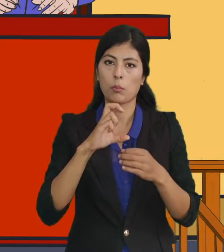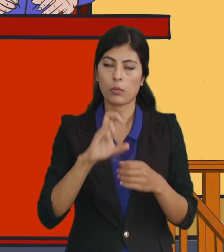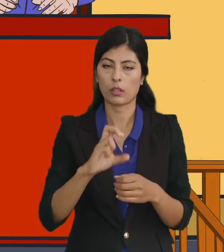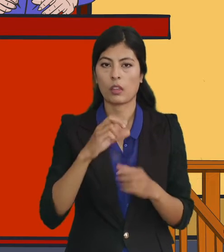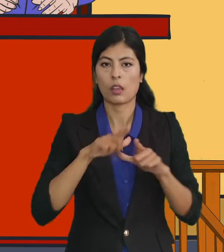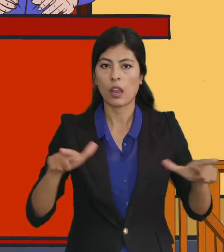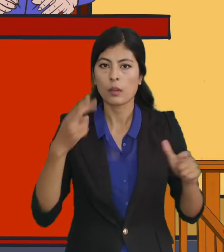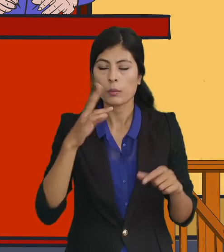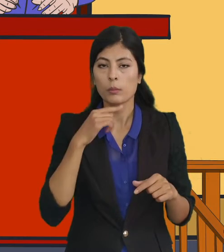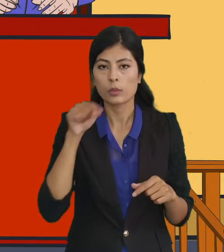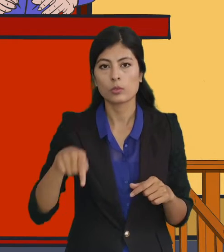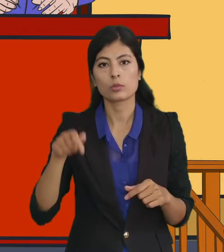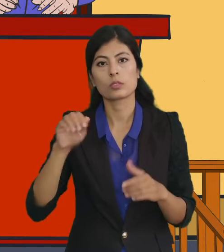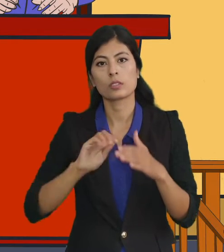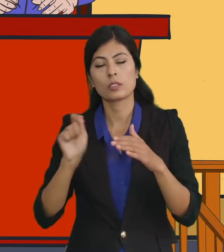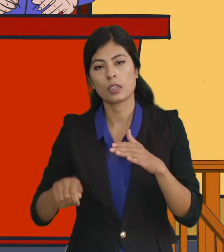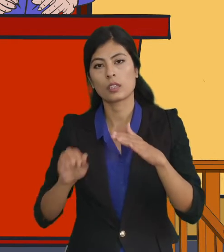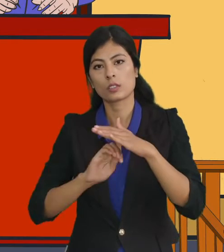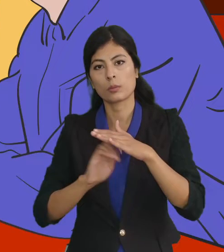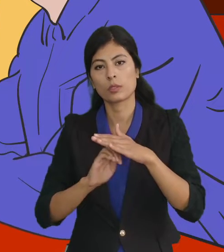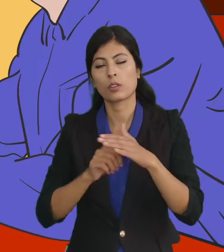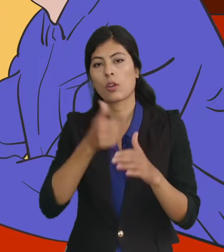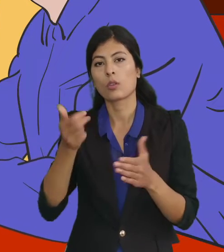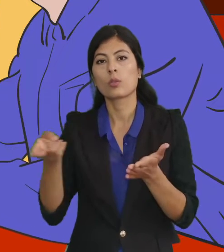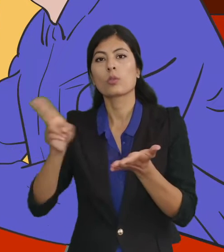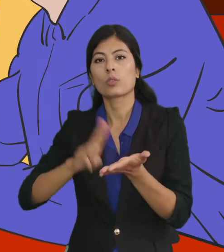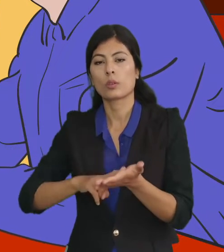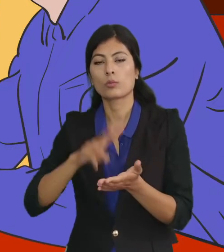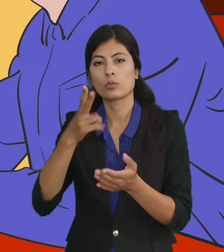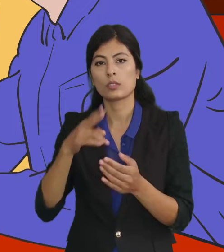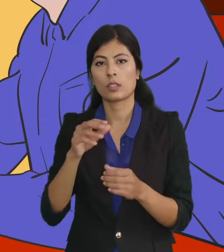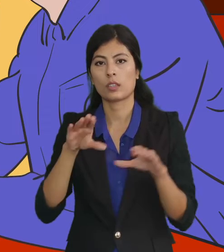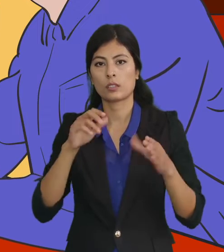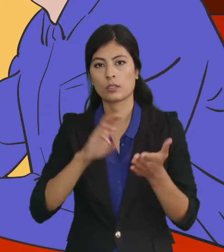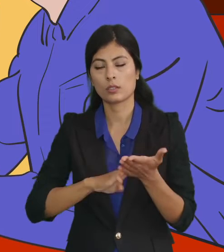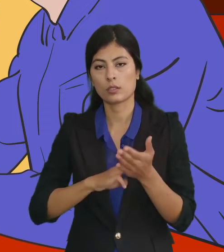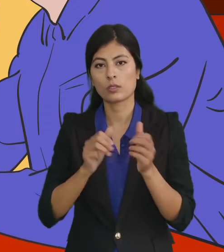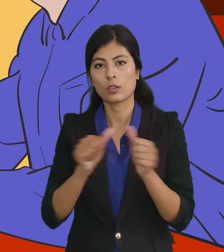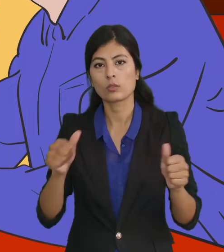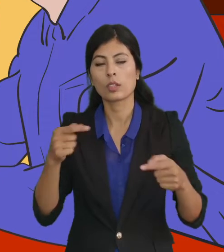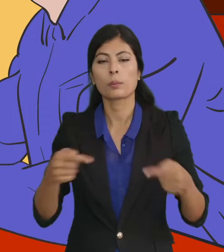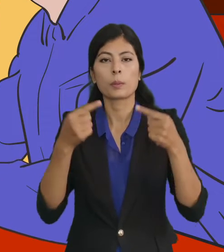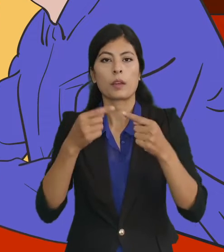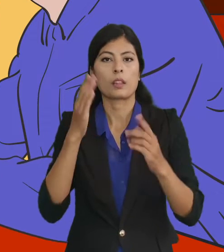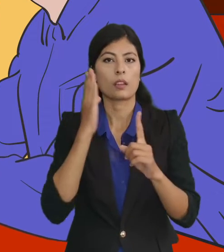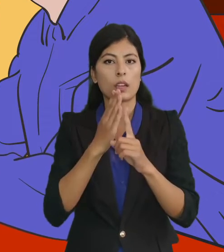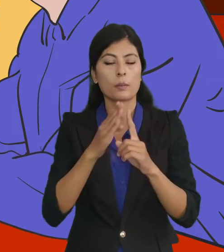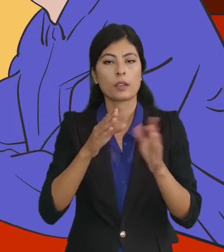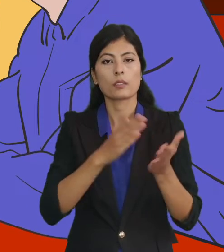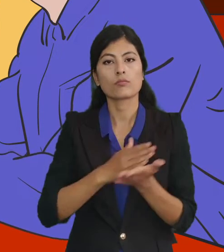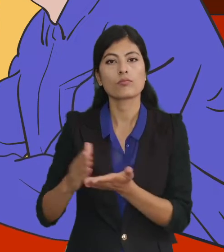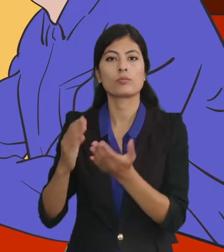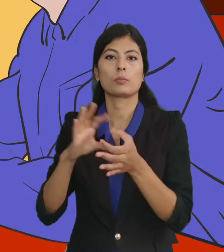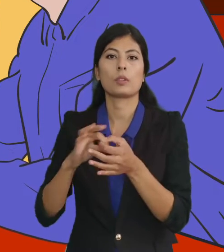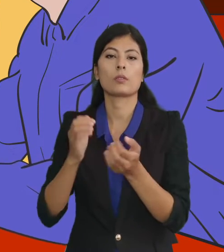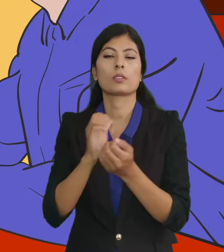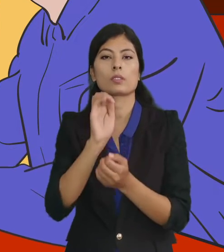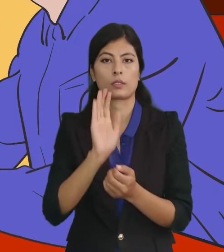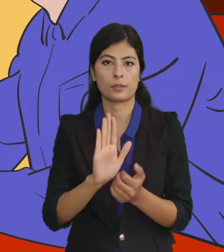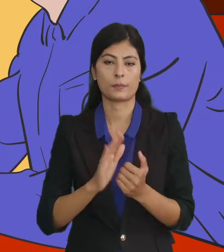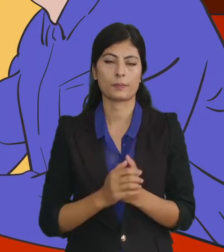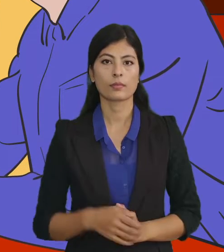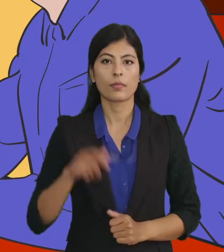पर न्यायिक समिति में रहल अन्य 2 गोटे सदस्य के सर्वसम्मति पर विवाद के कार्रवाई आ किनारा कल जा